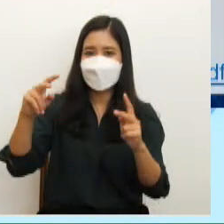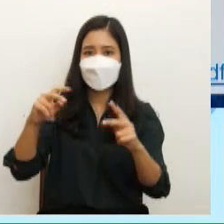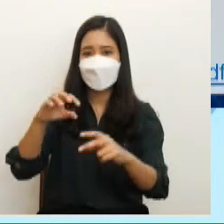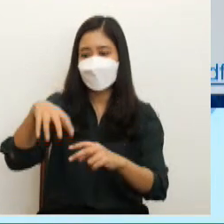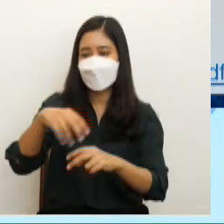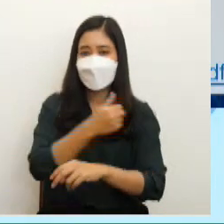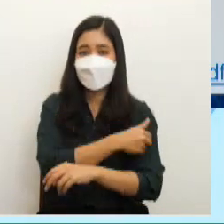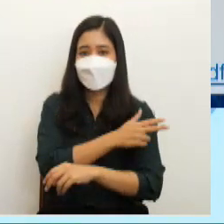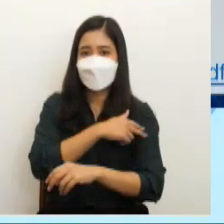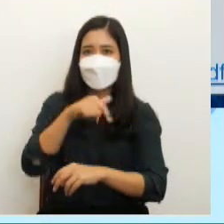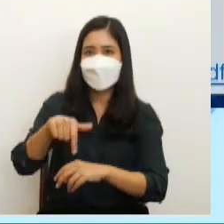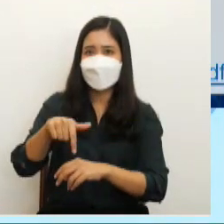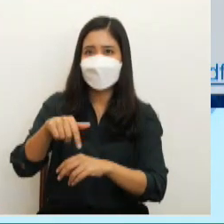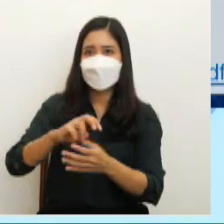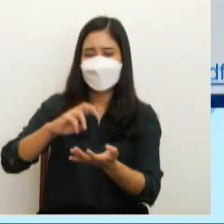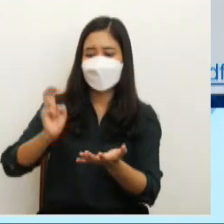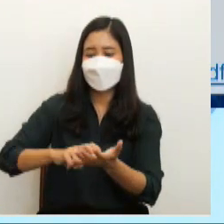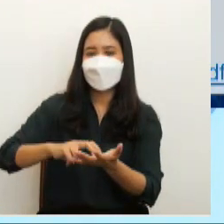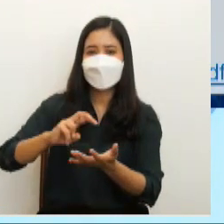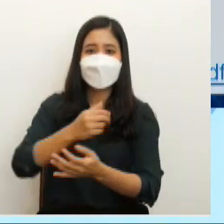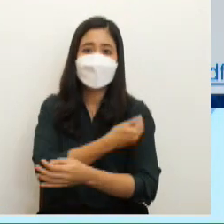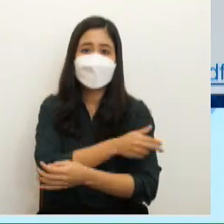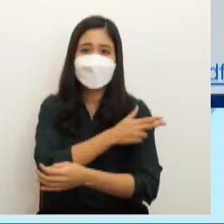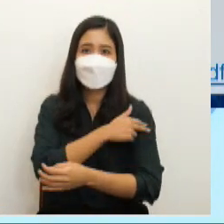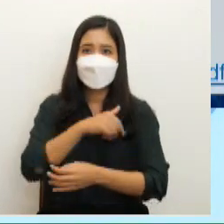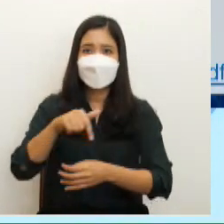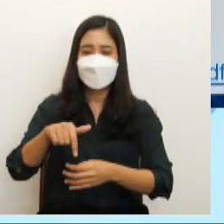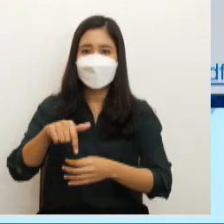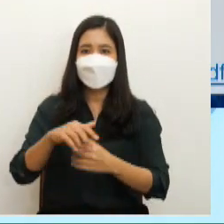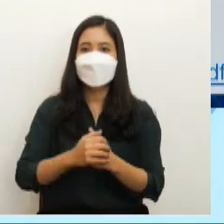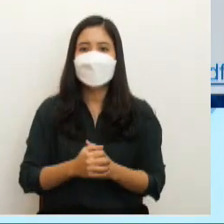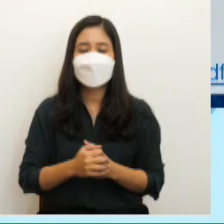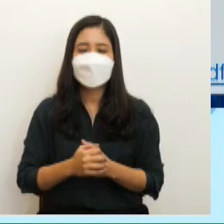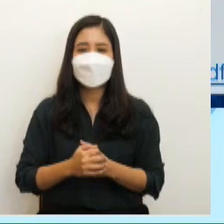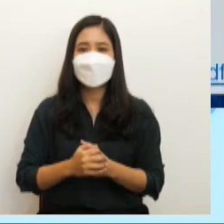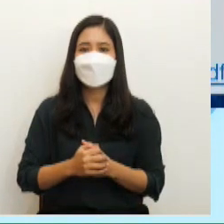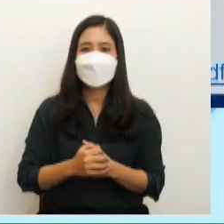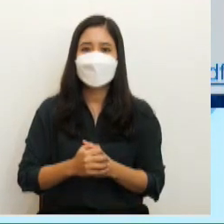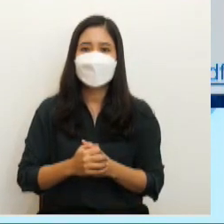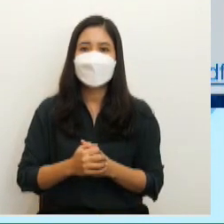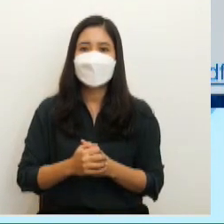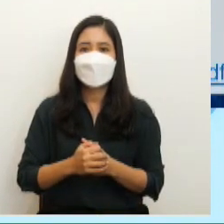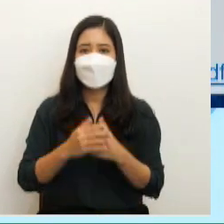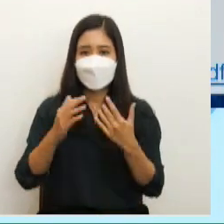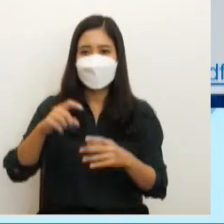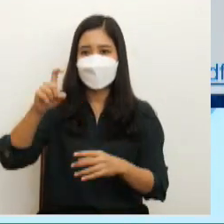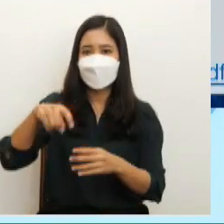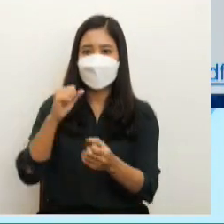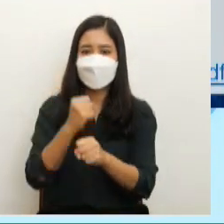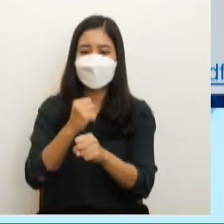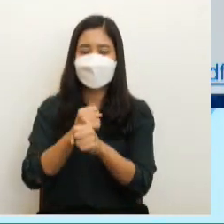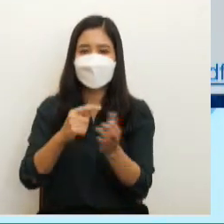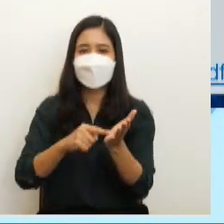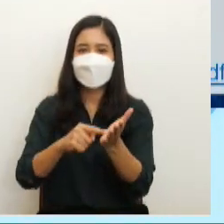จากแพทย์นะครับในกรณีที่เราไม่สามารถหรือผู้ป่วยนะครับไม่สามารถที่จะไปยื่นเรื่องเองได้ก็จำเป็นจะต้องทำหนังสือมอบอำนาจนะ